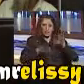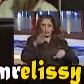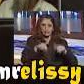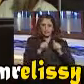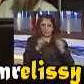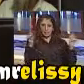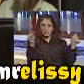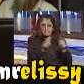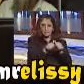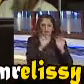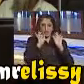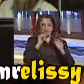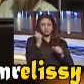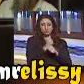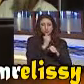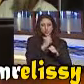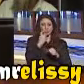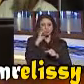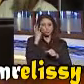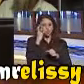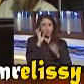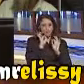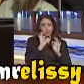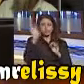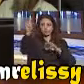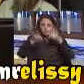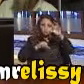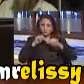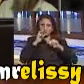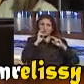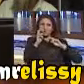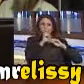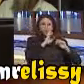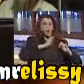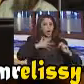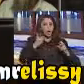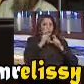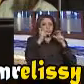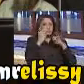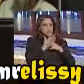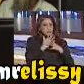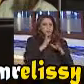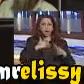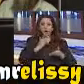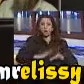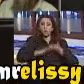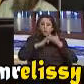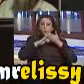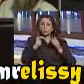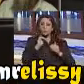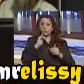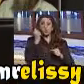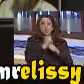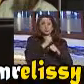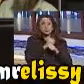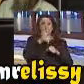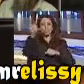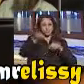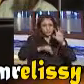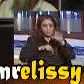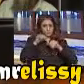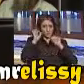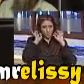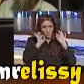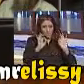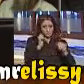بزيادة مساحة تمثيل الشباب في الحوار الوطني، وأيضا زيادة مساحة عمل الشباب في الوظائف التنفيذية